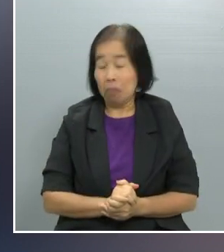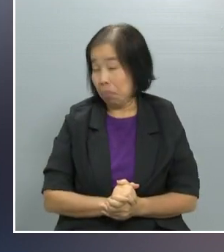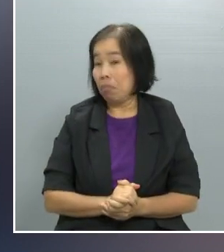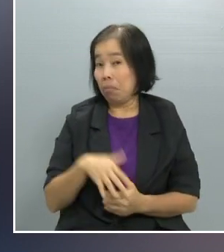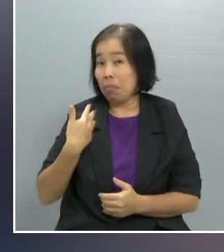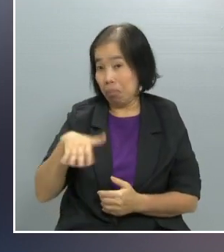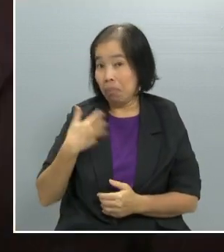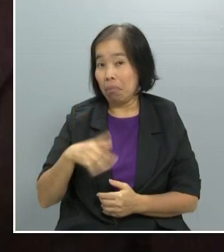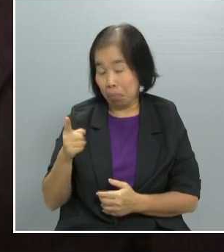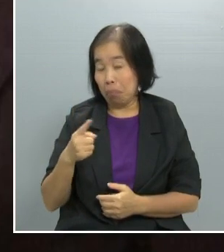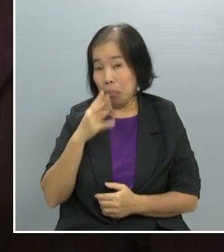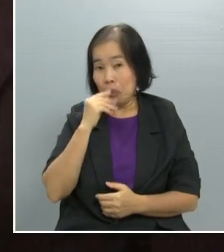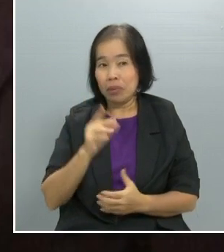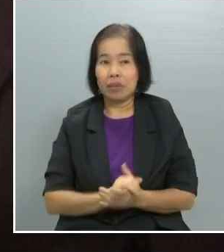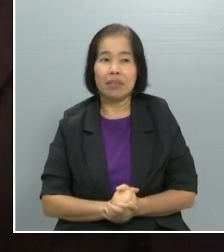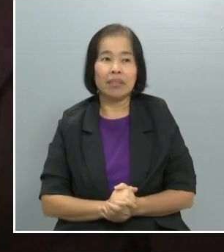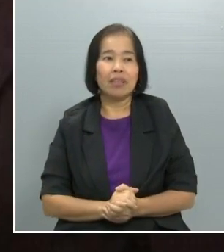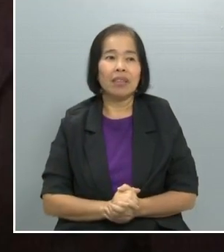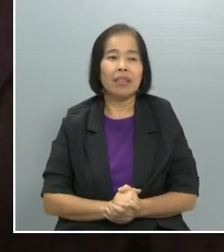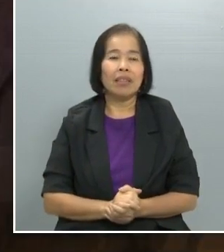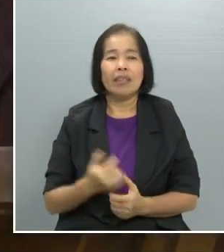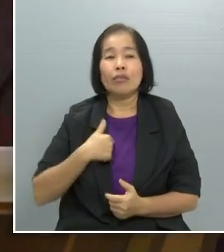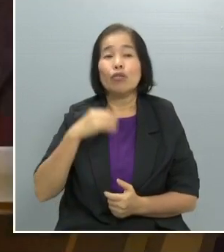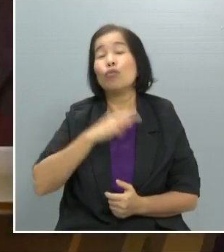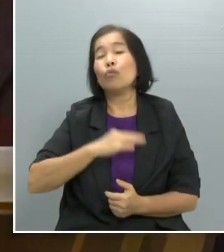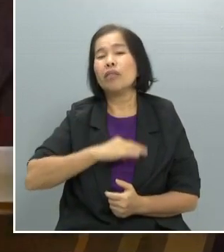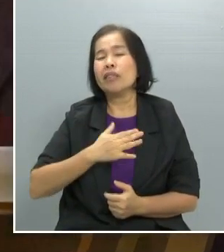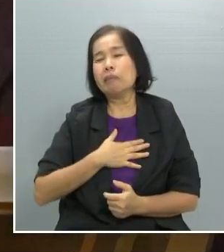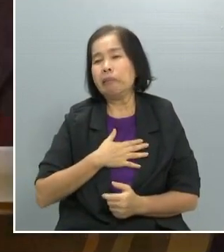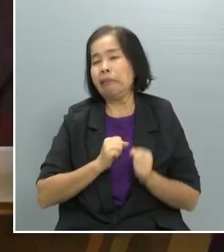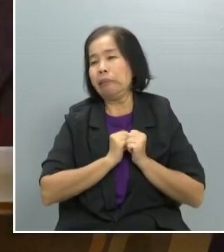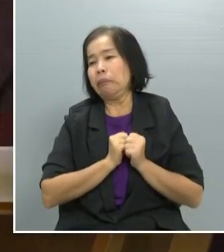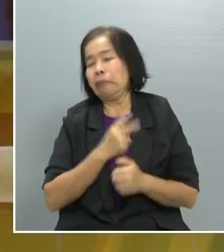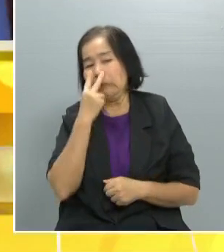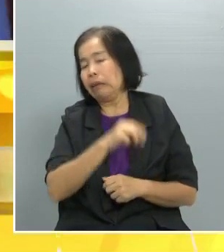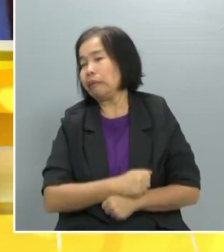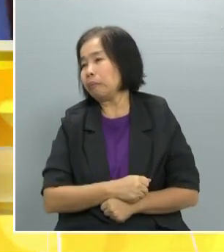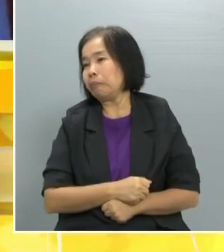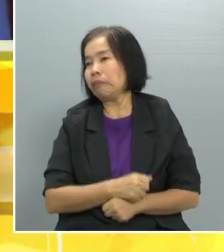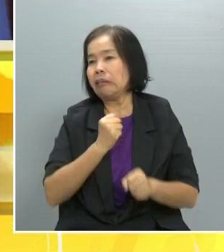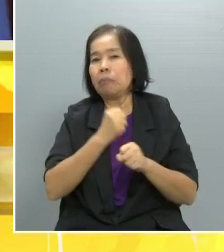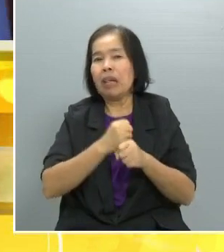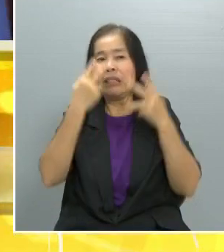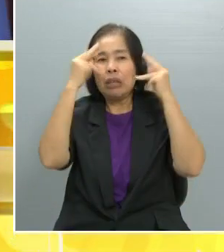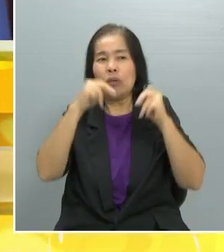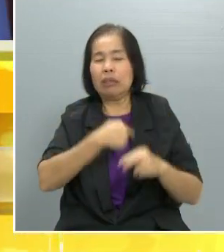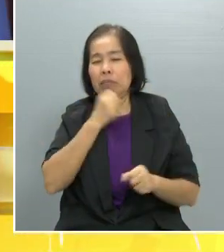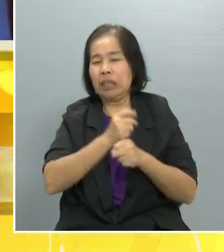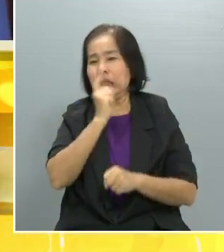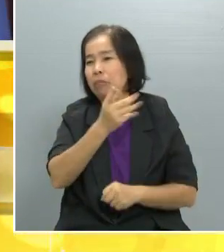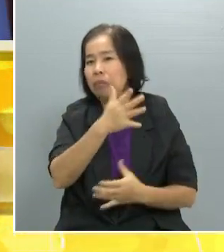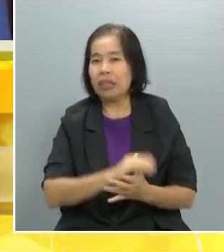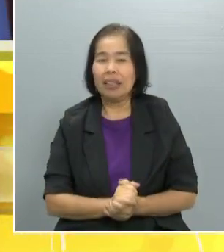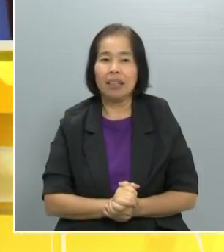รู้สึกเห็นนายกทำงานแล้วรู้สึกแบบเอ๊ะนายกไม่ค่อยจริงใจอ่ะต